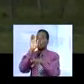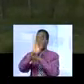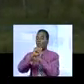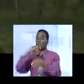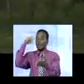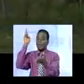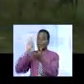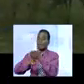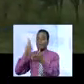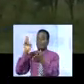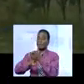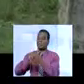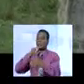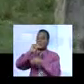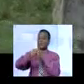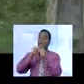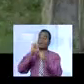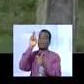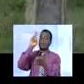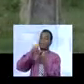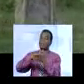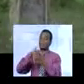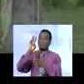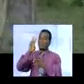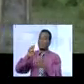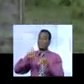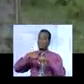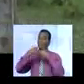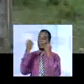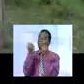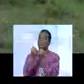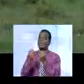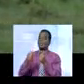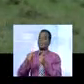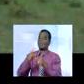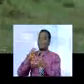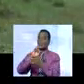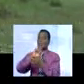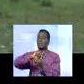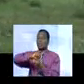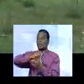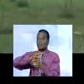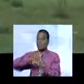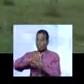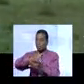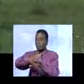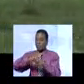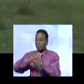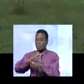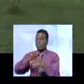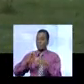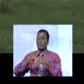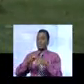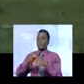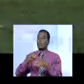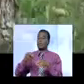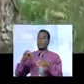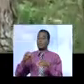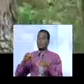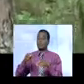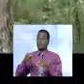2007 avec la Société de transformation des bois de l'Ouest une convention de